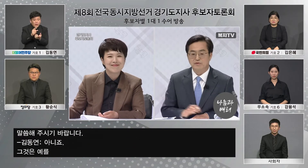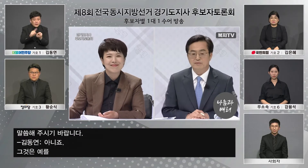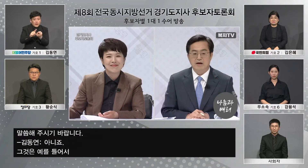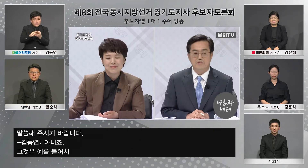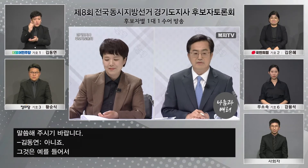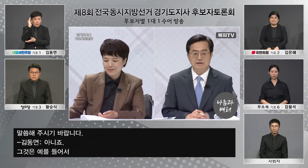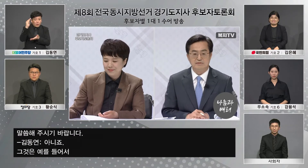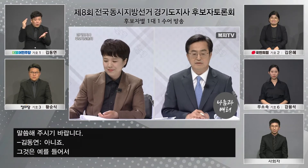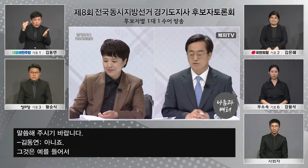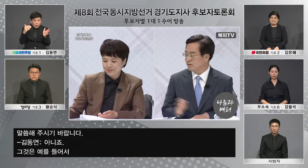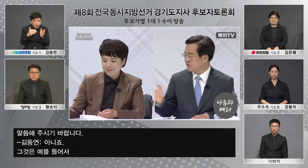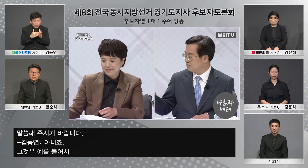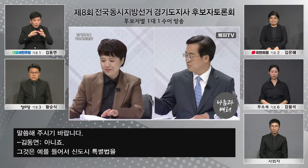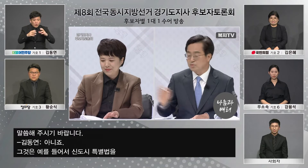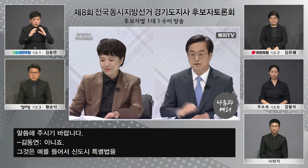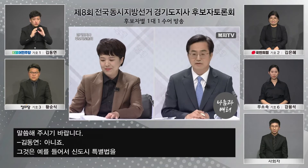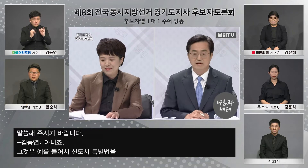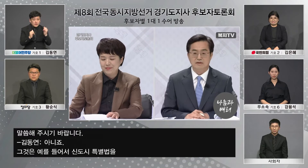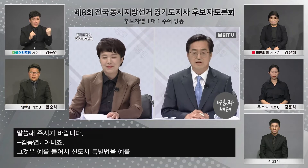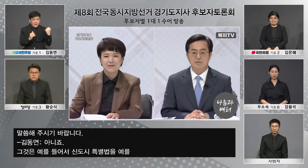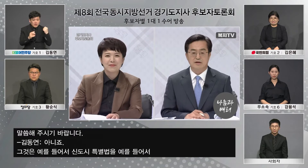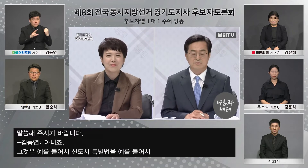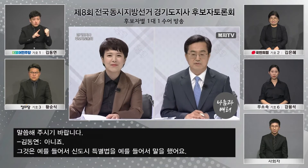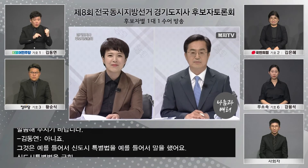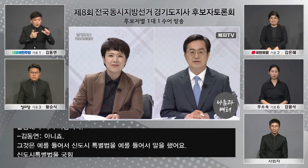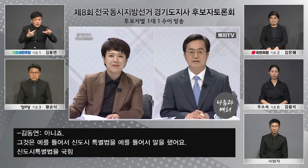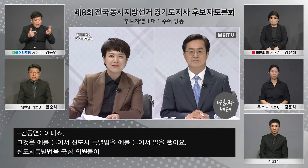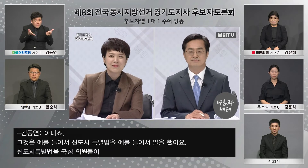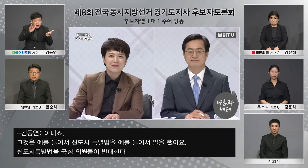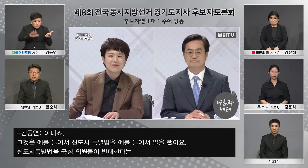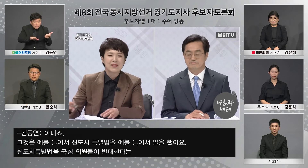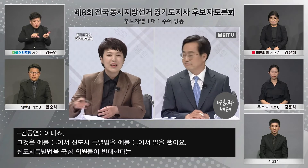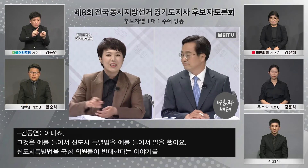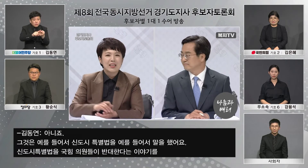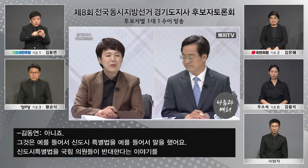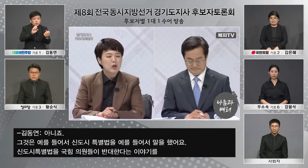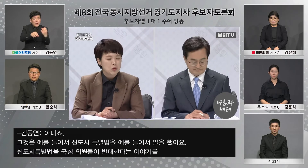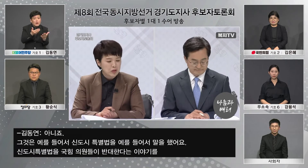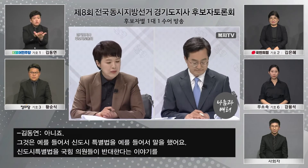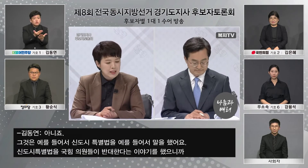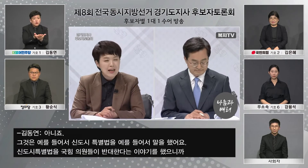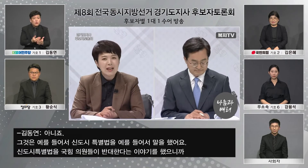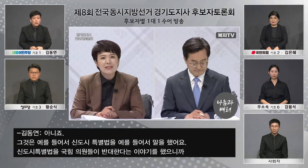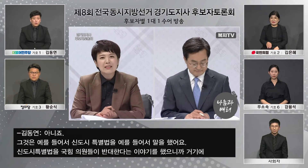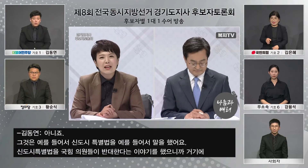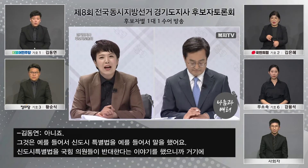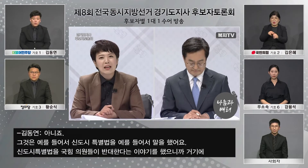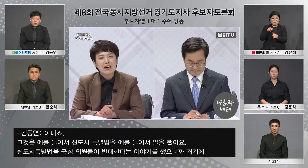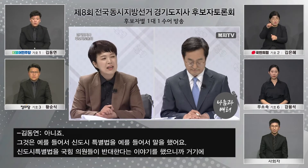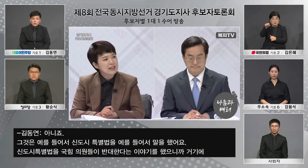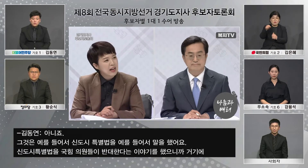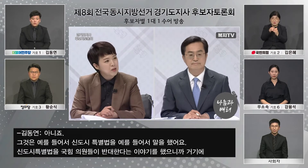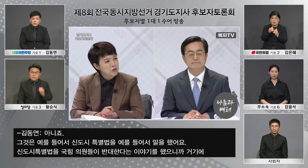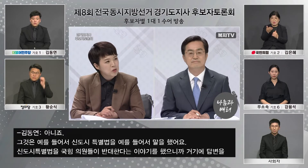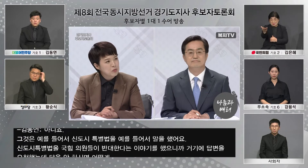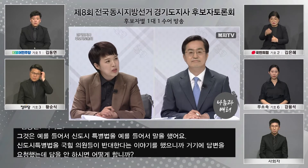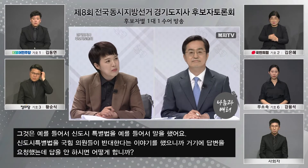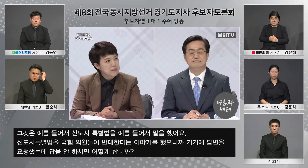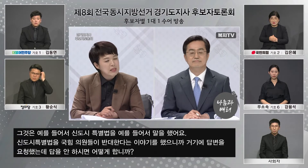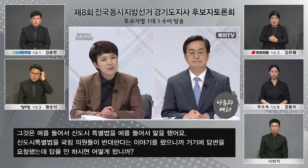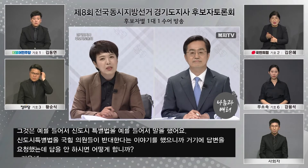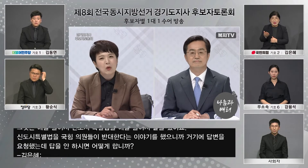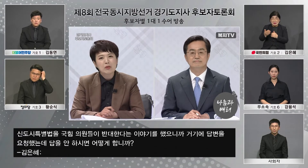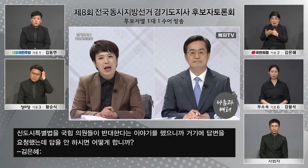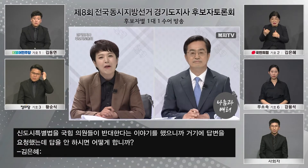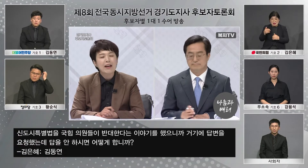국힘 의원들이 반대한 얘기를 했으니까 거기에는 답을 요청했는데 답을 안 하시면 어떡합니까? 김동연 후보님, 제가 아까 강영석